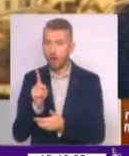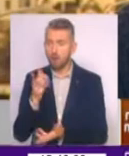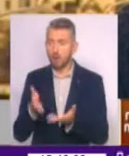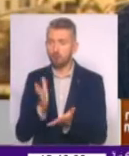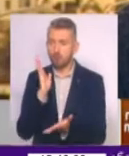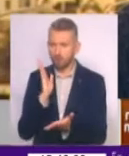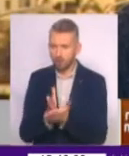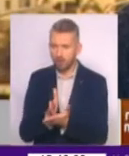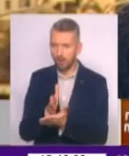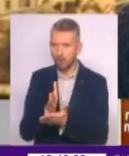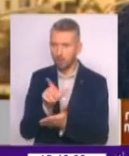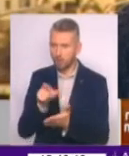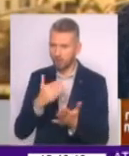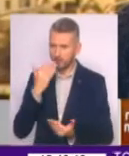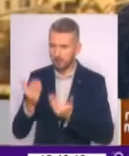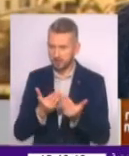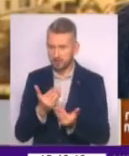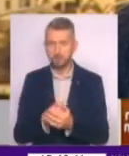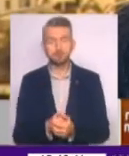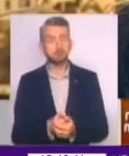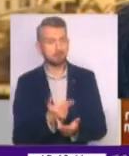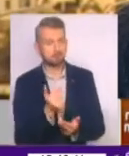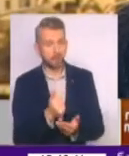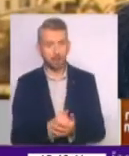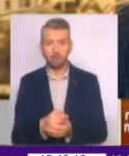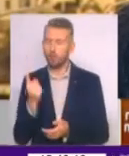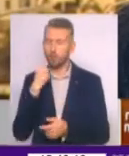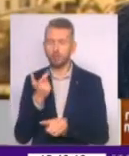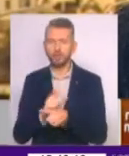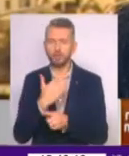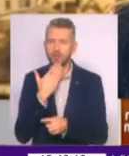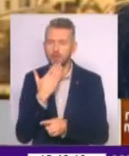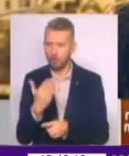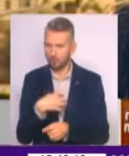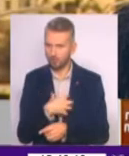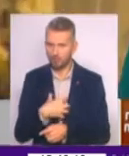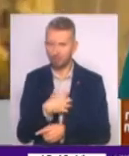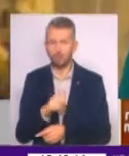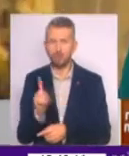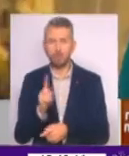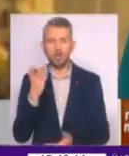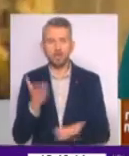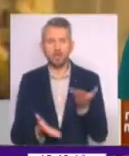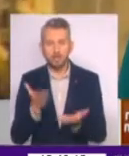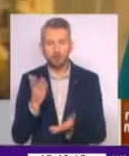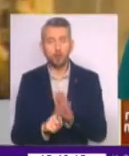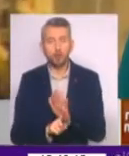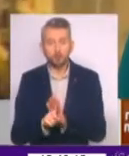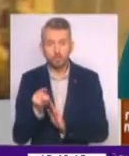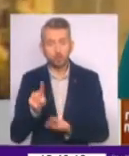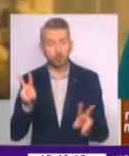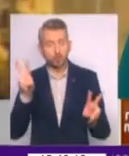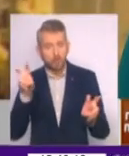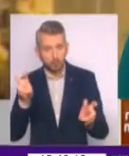запит великий від людей. Абсолютно. Так, почули, дуже дякуємо. Дуже важливий дійсно нюанс, що якщо вже розпочали цю тематику,